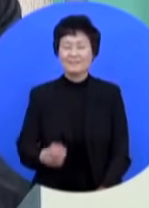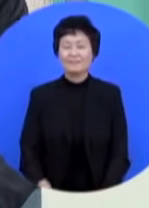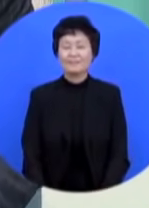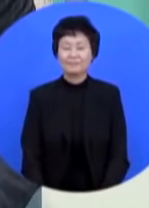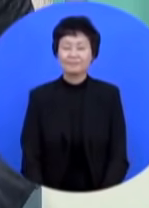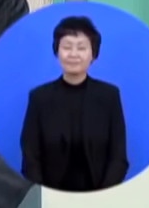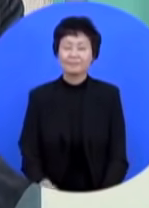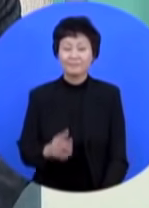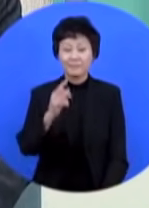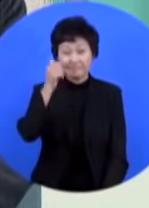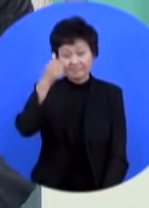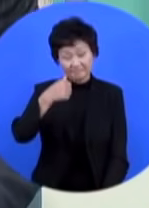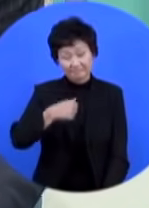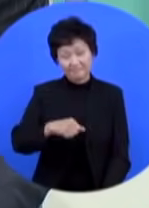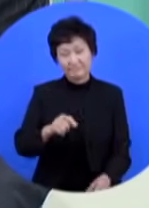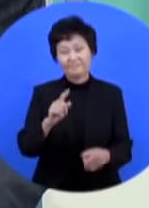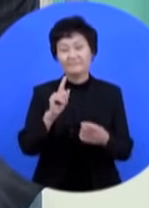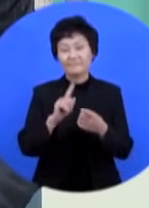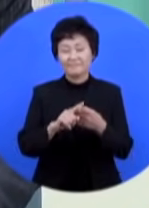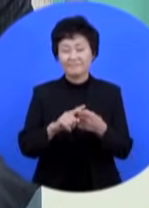할게요. 우리 요한 군이